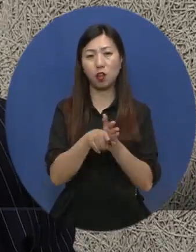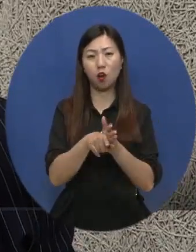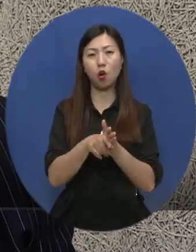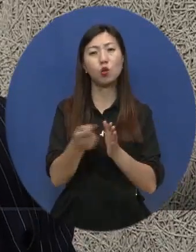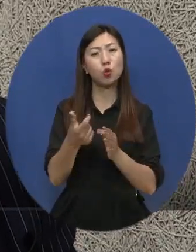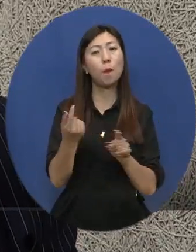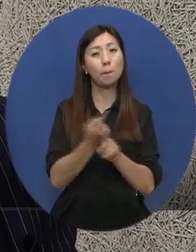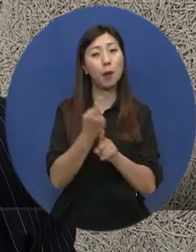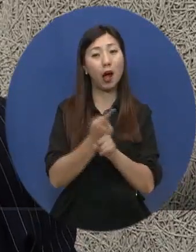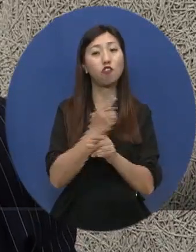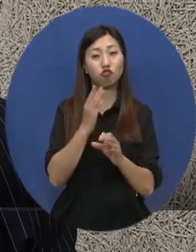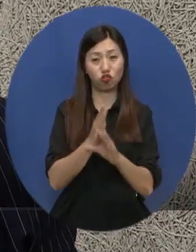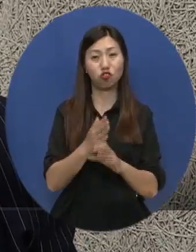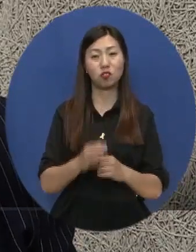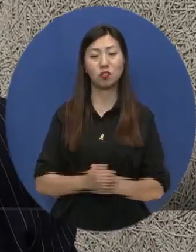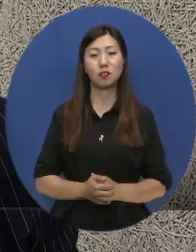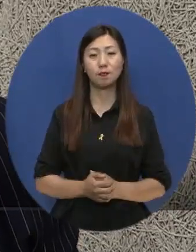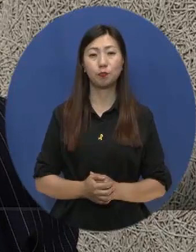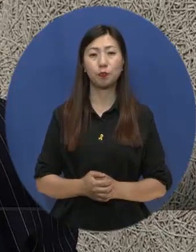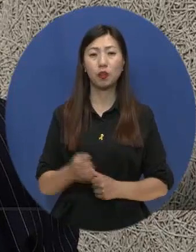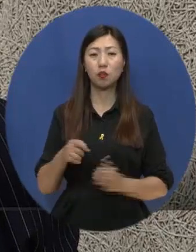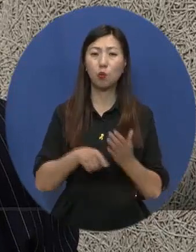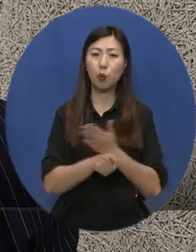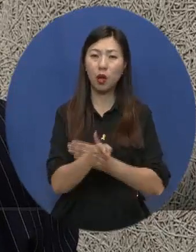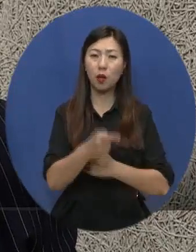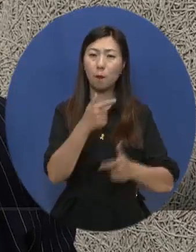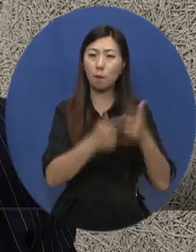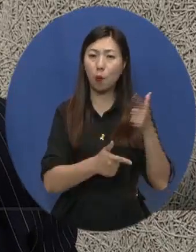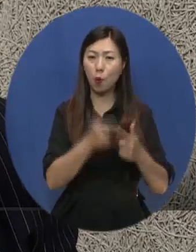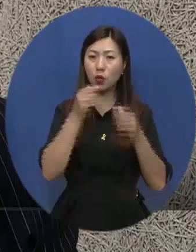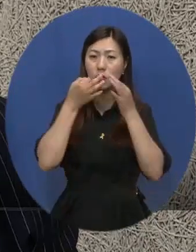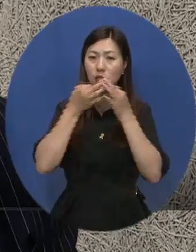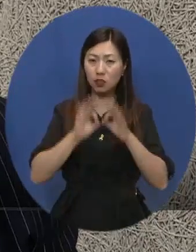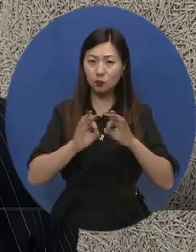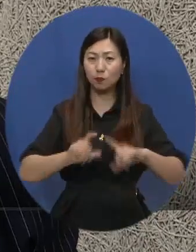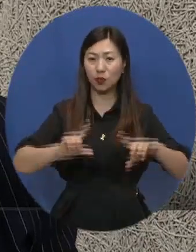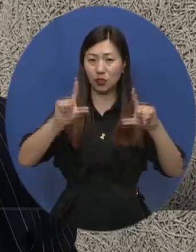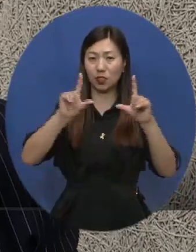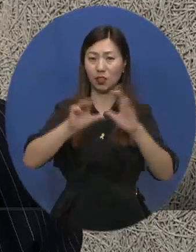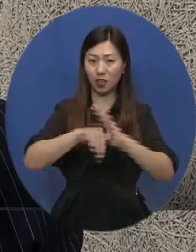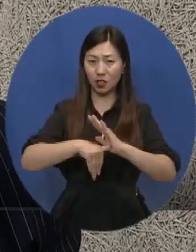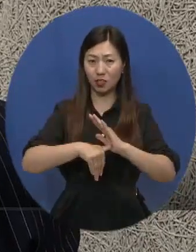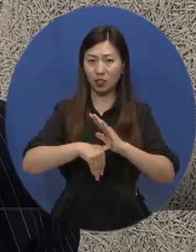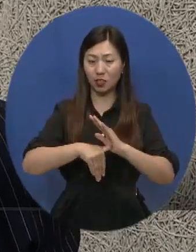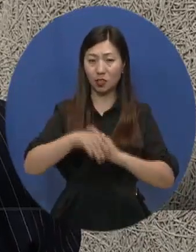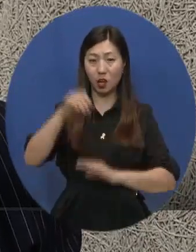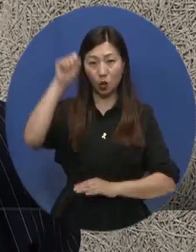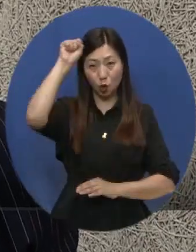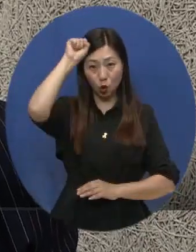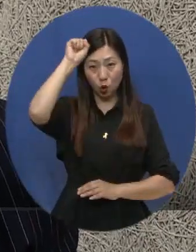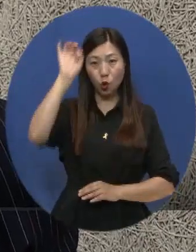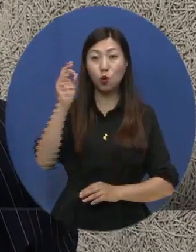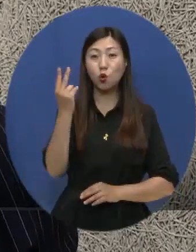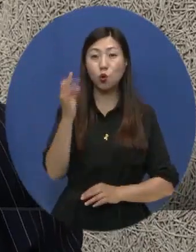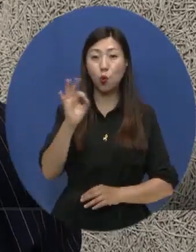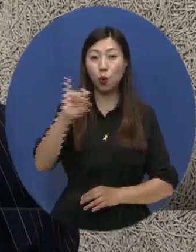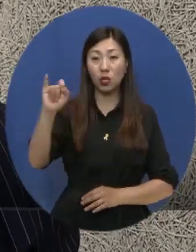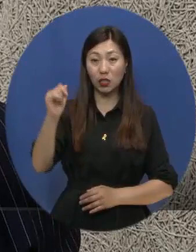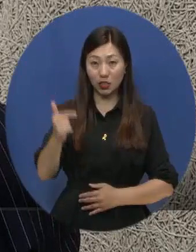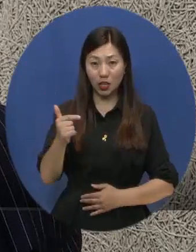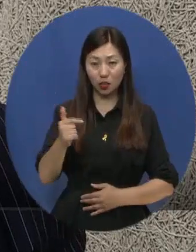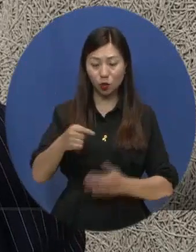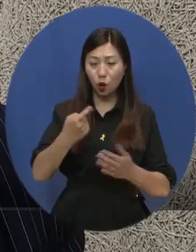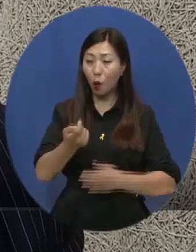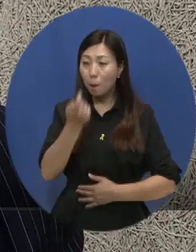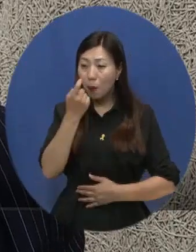그 이외에도 뭐 목요일 금요일엔 용인에서 수업도 듣고 있고